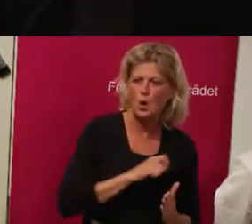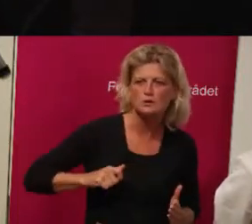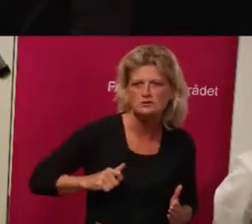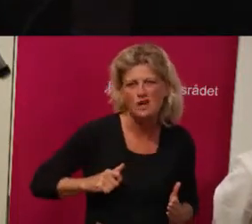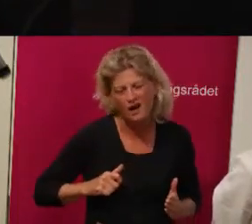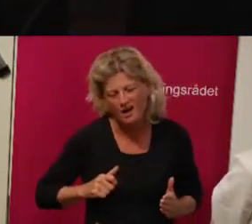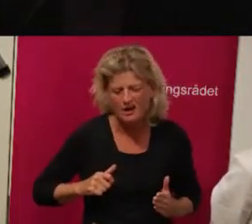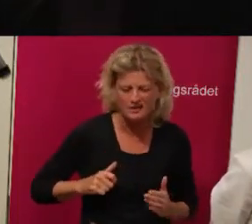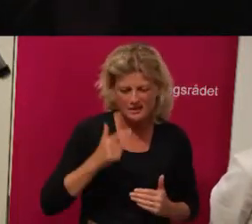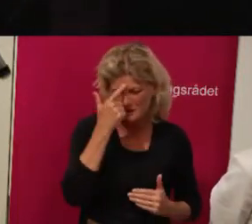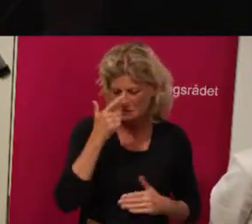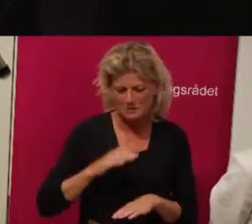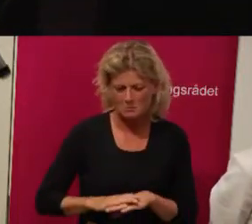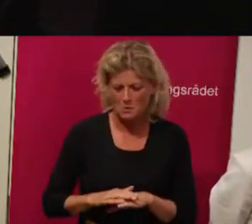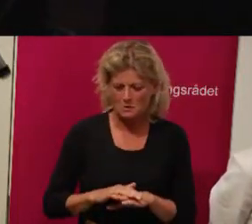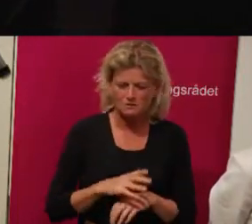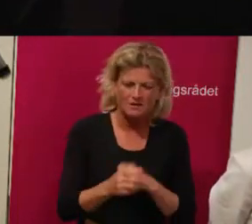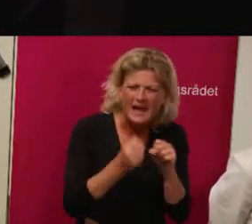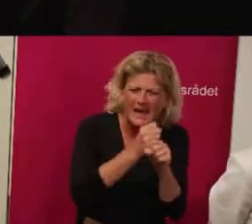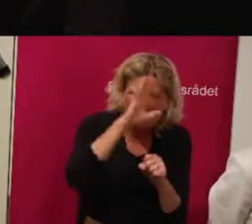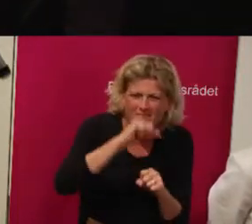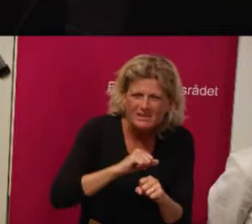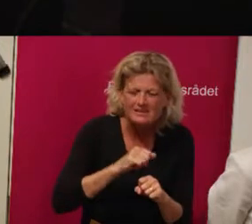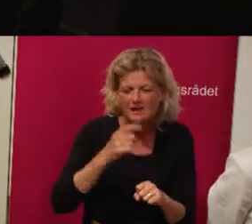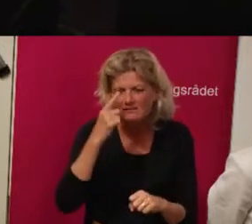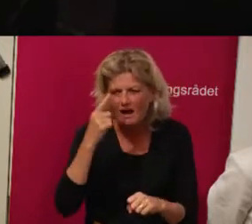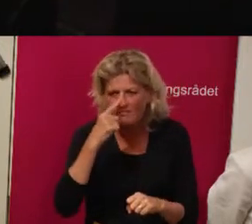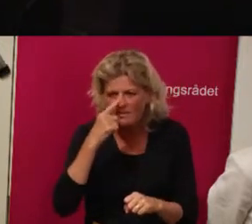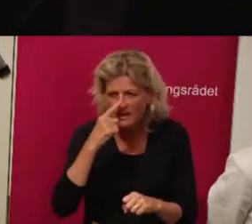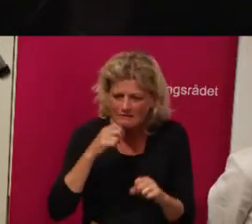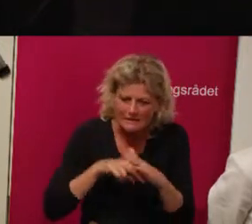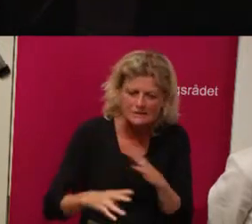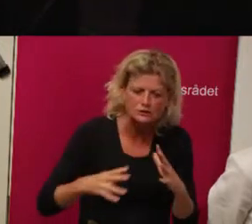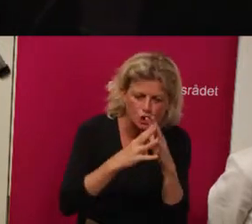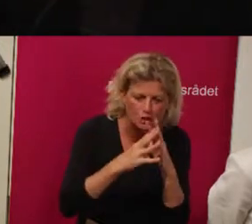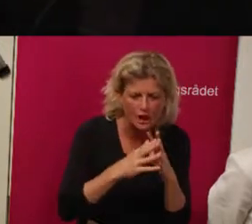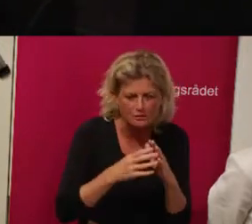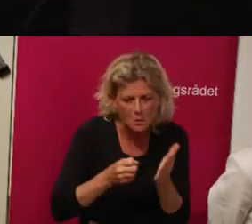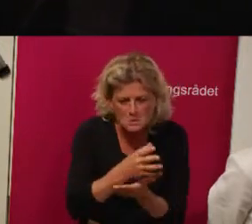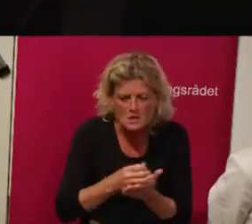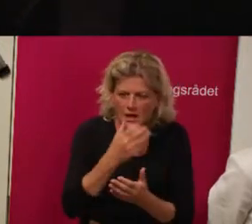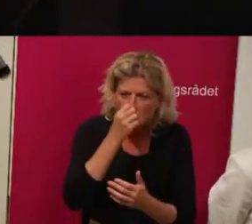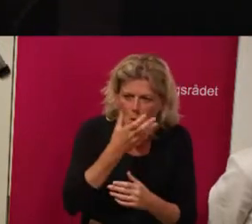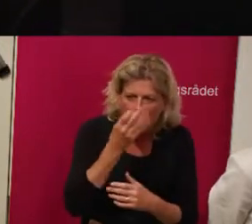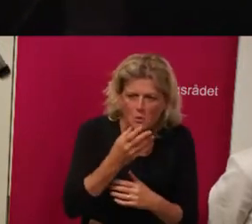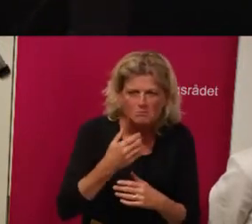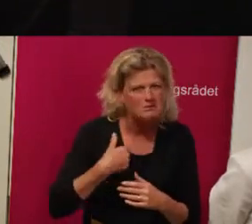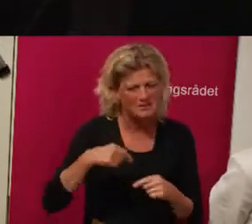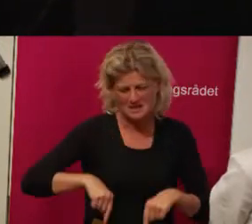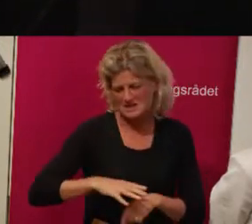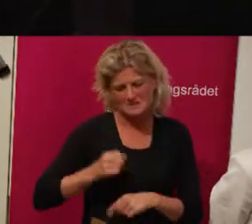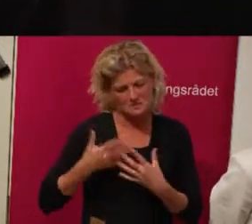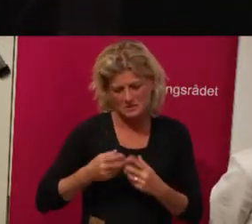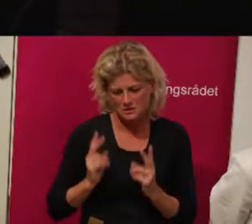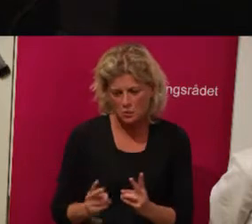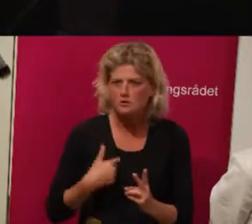nog med om det där hemmafrusyndromet och England. Ni vet, tanterna som kommer med blommor och dekorerar kyrkan. Vi är inte där och jag tror inte vi kommer dit heller. Så att vi